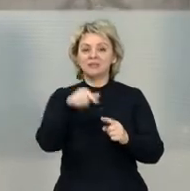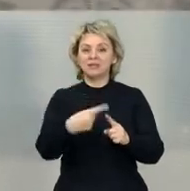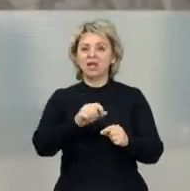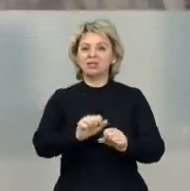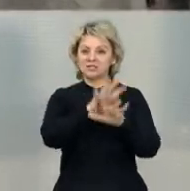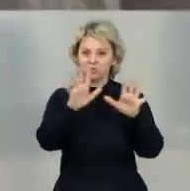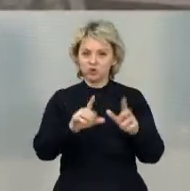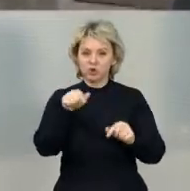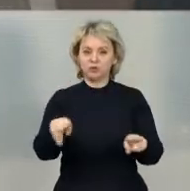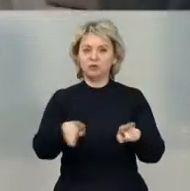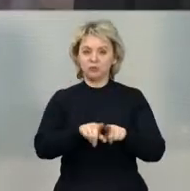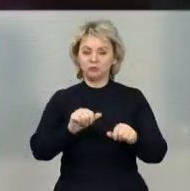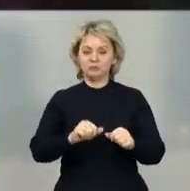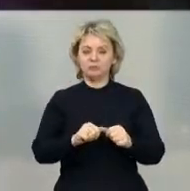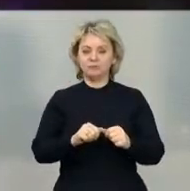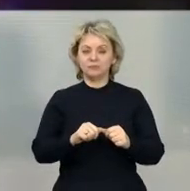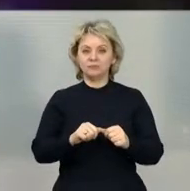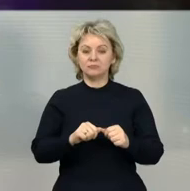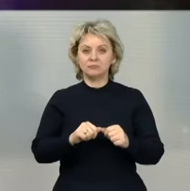священное.